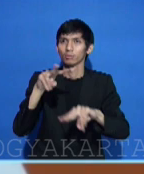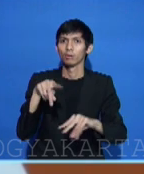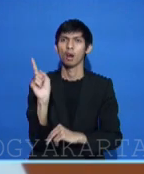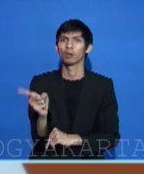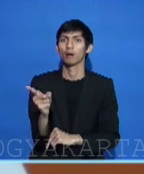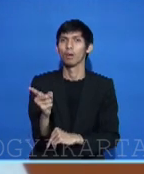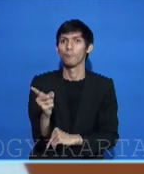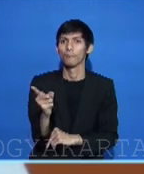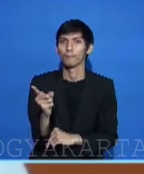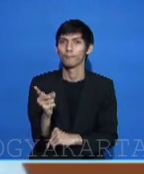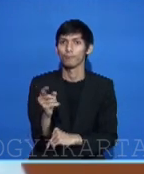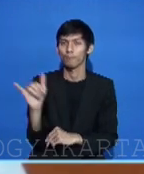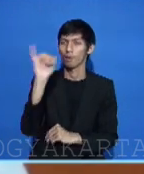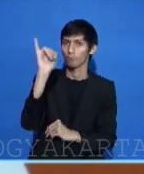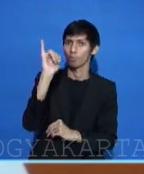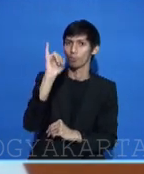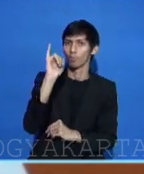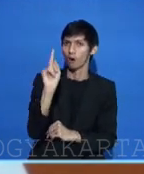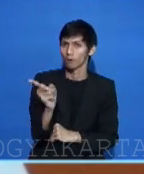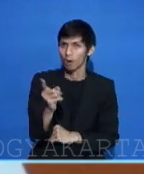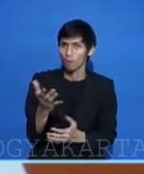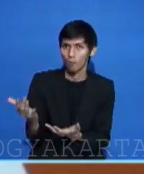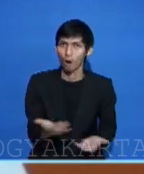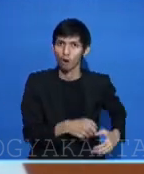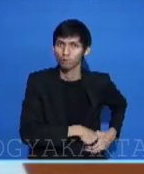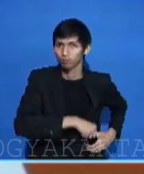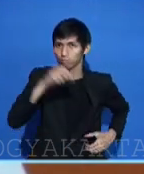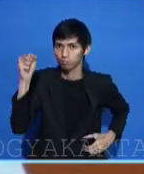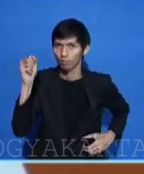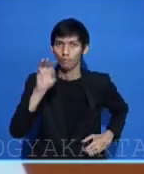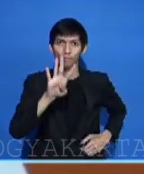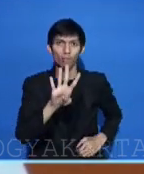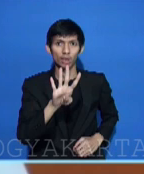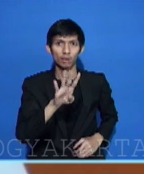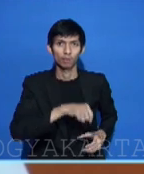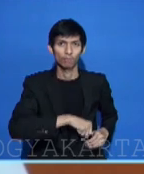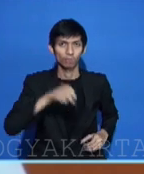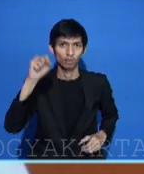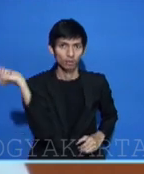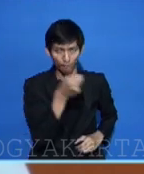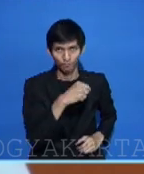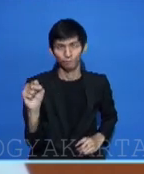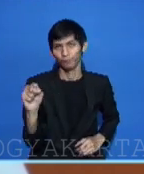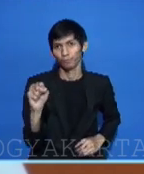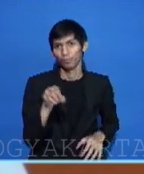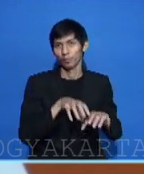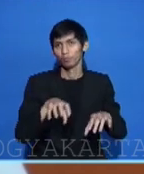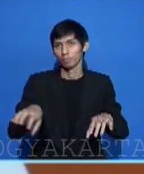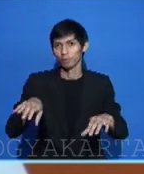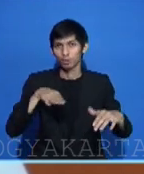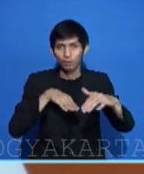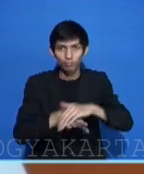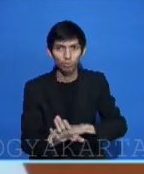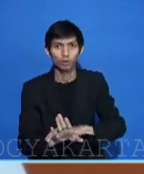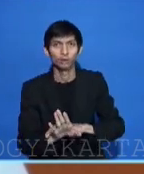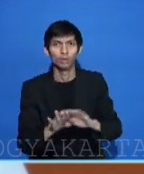melaksanakan minum-minuman beralkohol bersama ditemukan adanya 4 bilah celurit yang diletakkan di bawah kursi